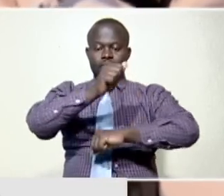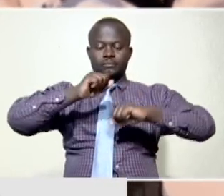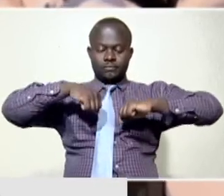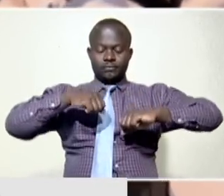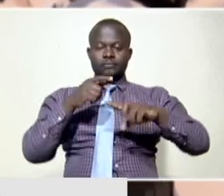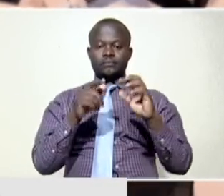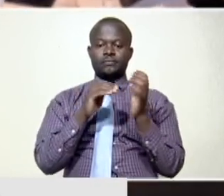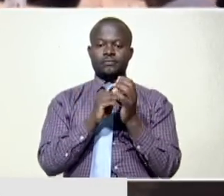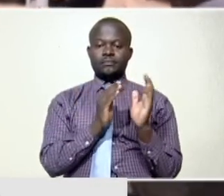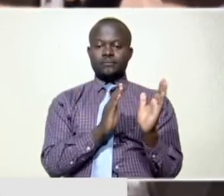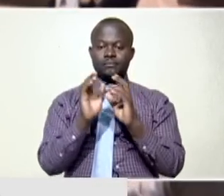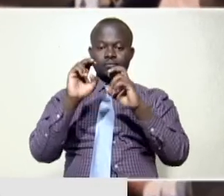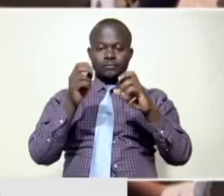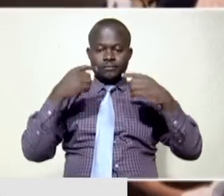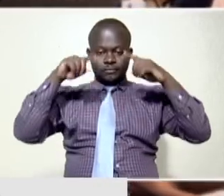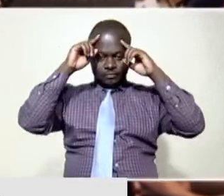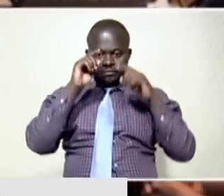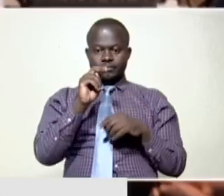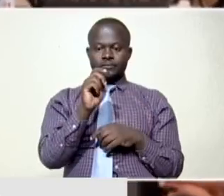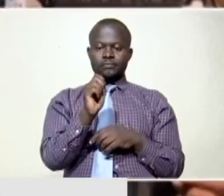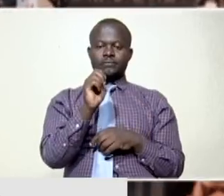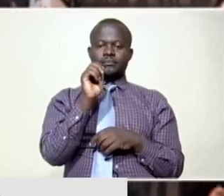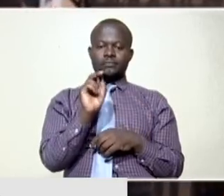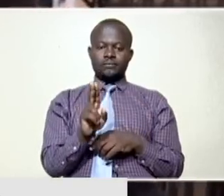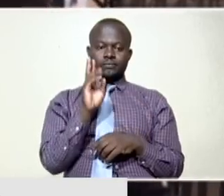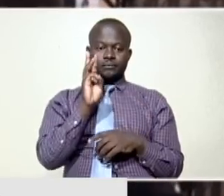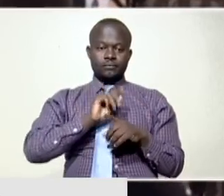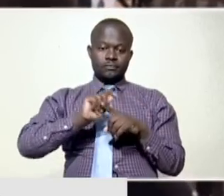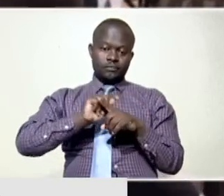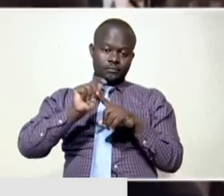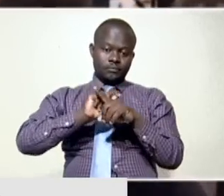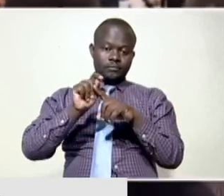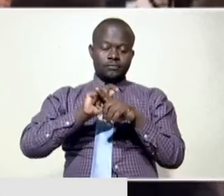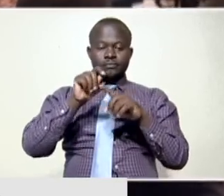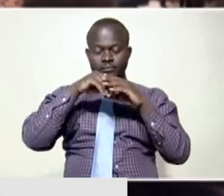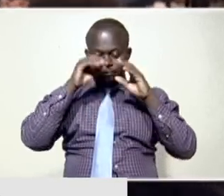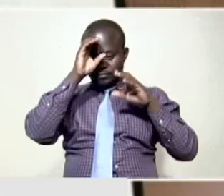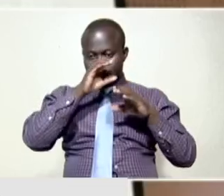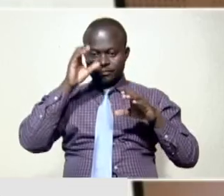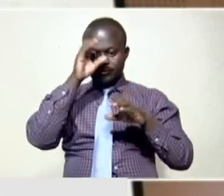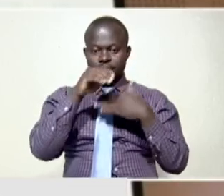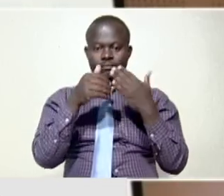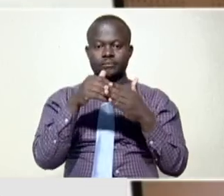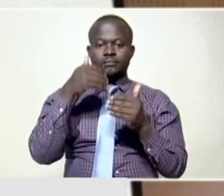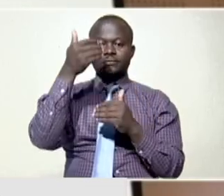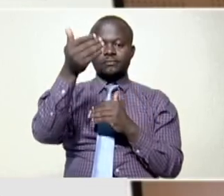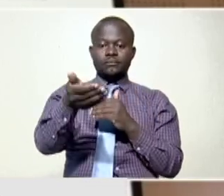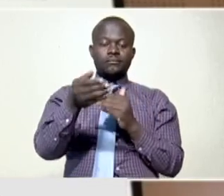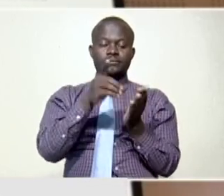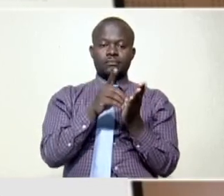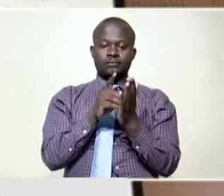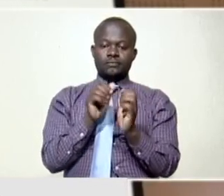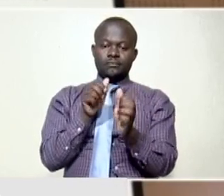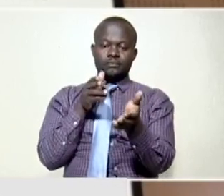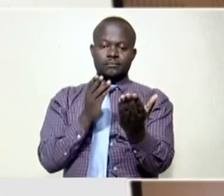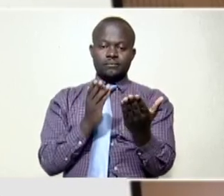kandi anateganya ko kaminuza ya NTU izatanga amahugurwa ncyazabwenge mu by'ubushakashatsi postdoctoral fellowships ku barimu